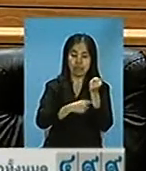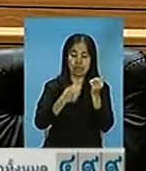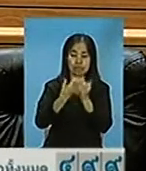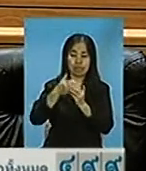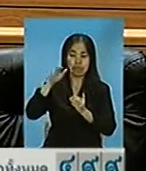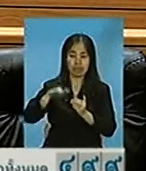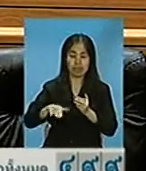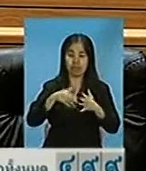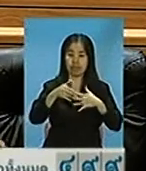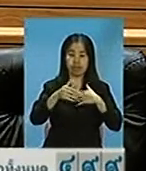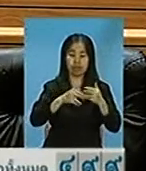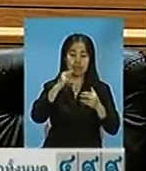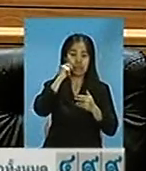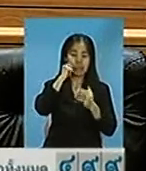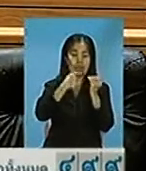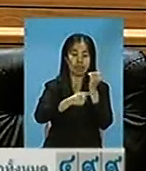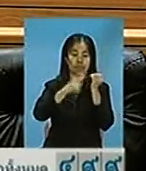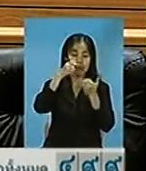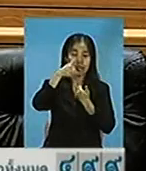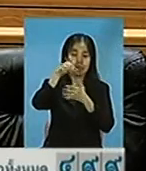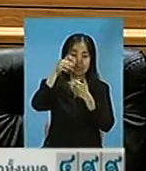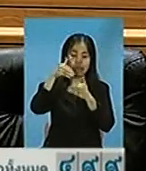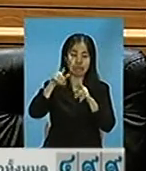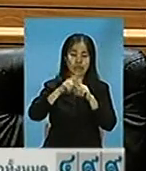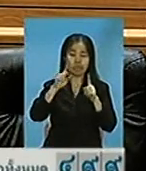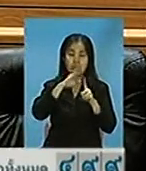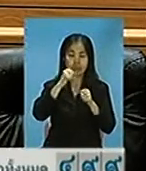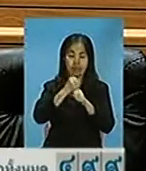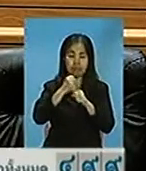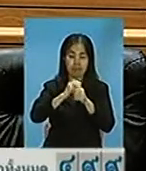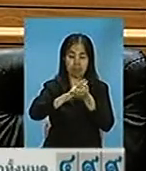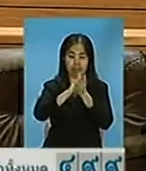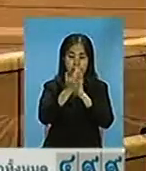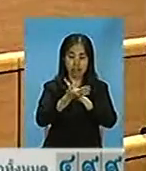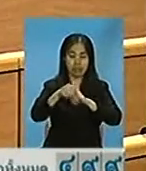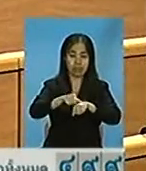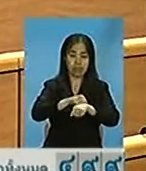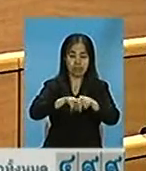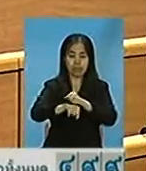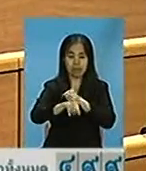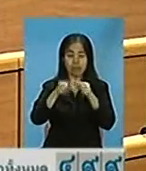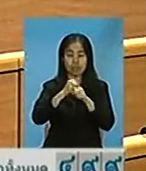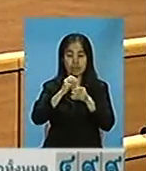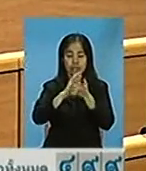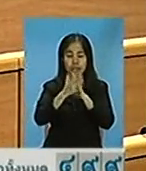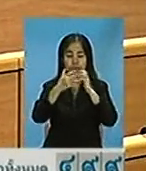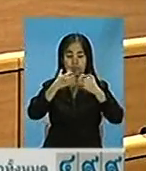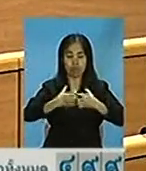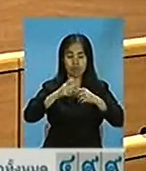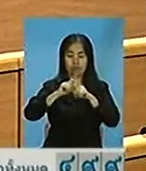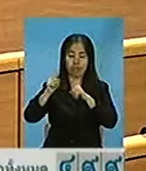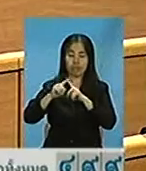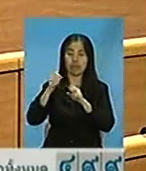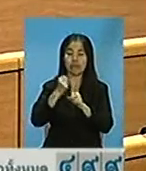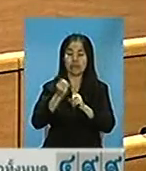ต่น้ำยางไปแล้วก็ถ้าแต่เราแปรรูปเป็นเครื่องมือแพทย์แปรรูปอุตสาหกรรมยางให้มันเพิ่มปริมาณและคุณภาพขึ้น